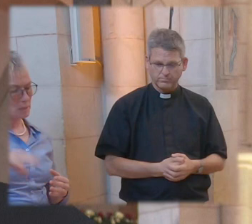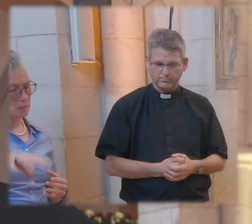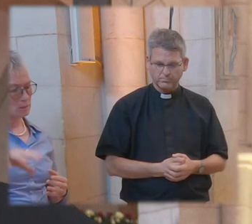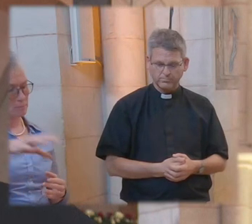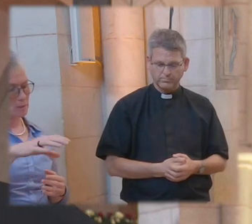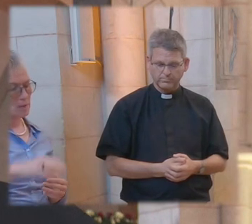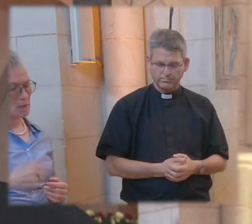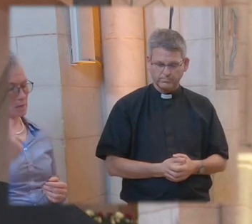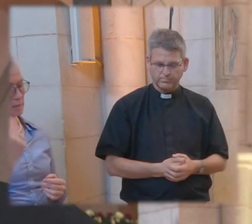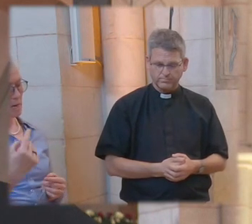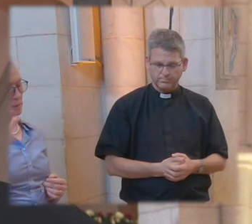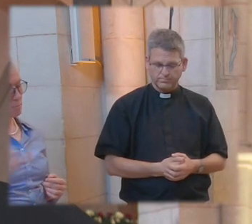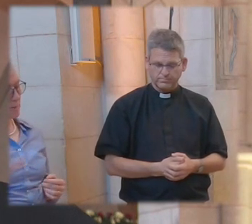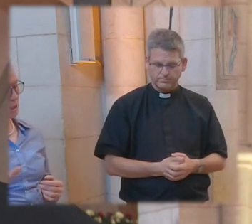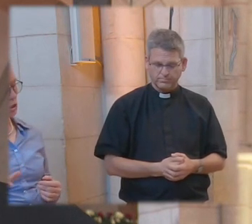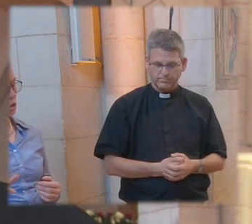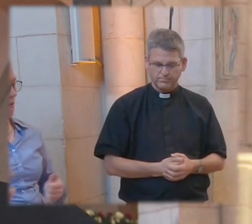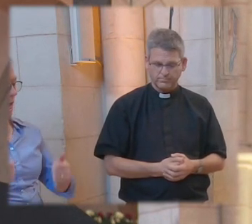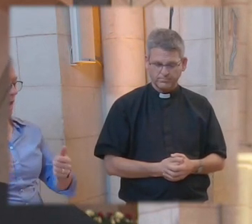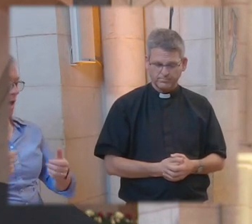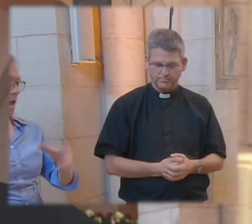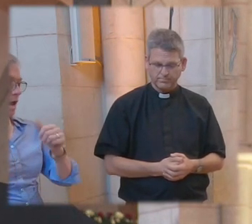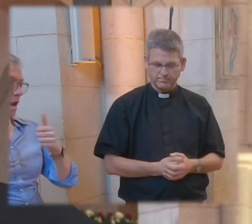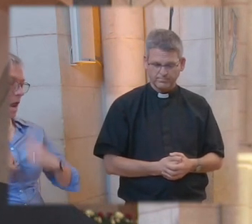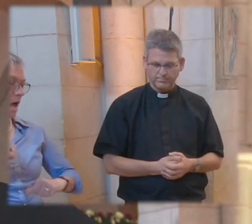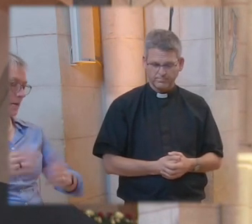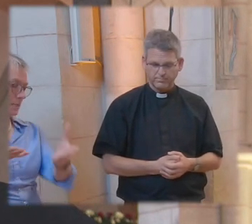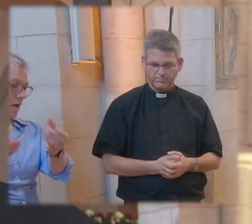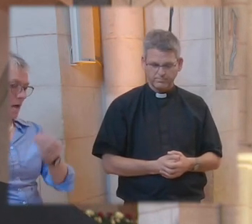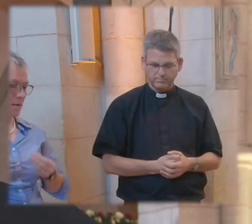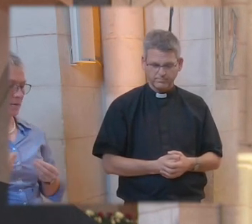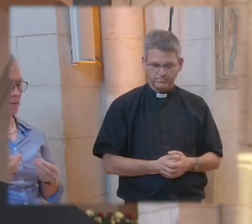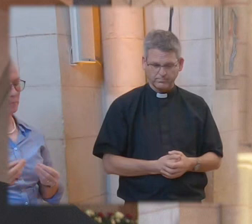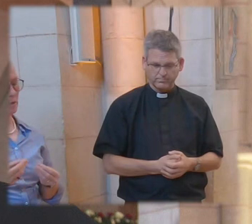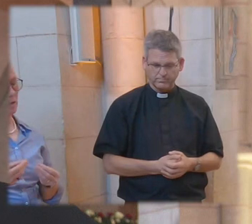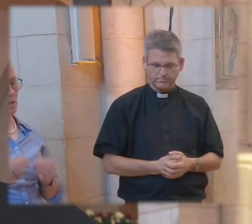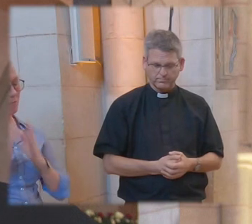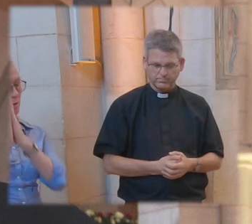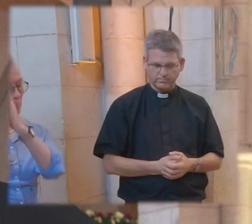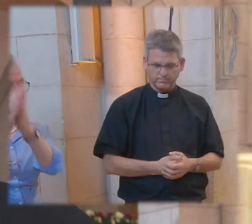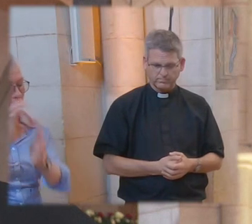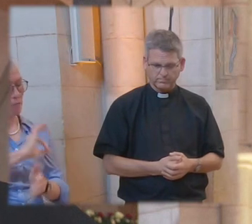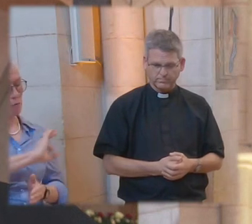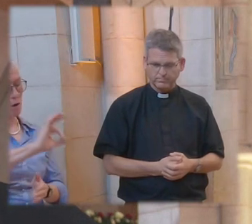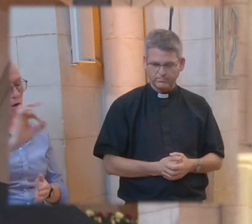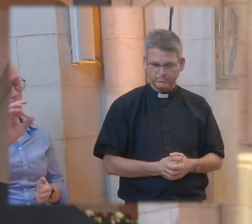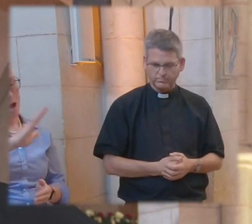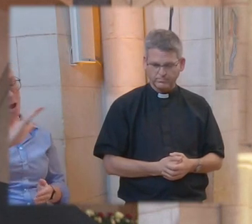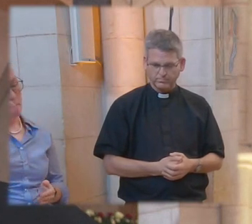die alte und kranke, gehandicapte und hilfsbedürftige Menschen